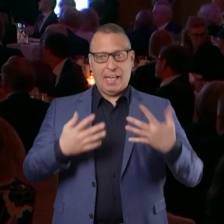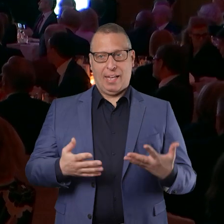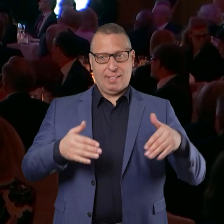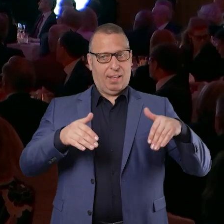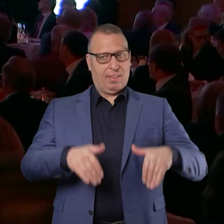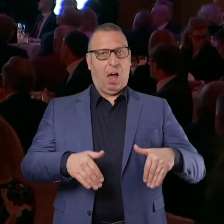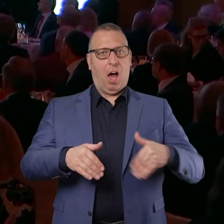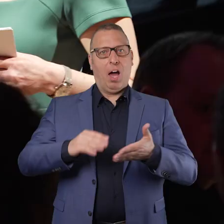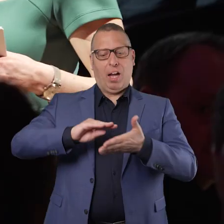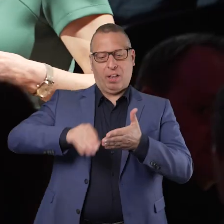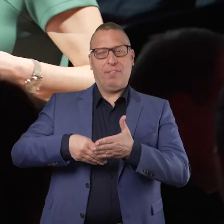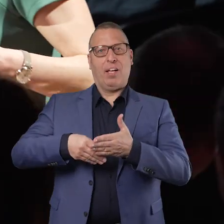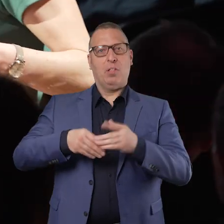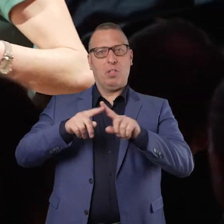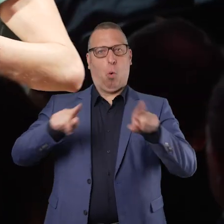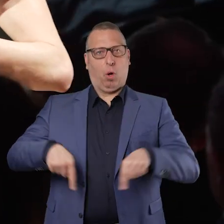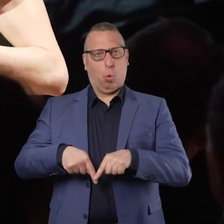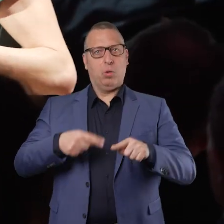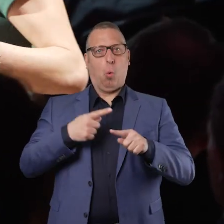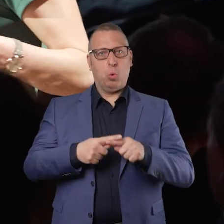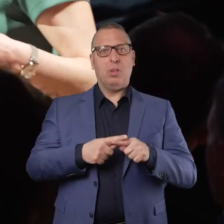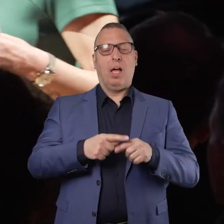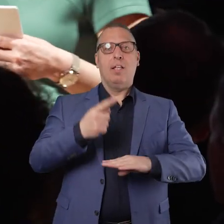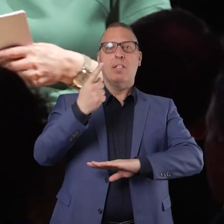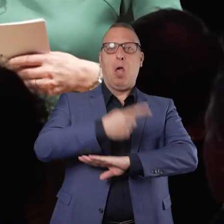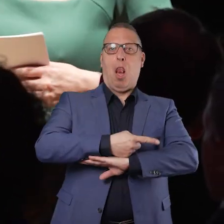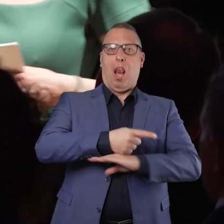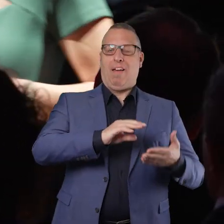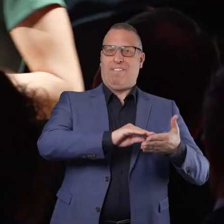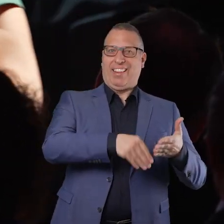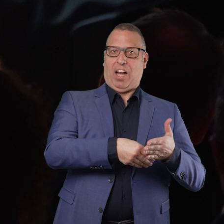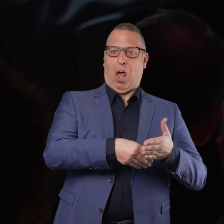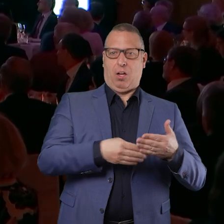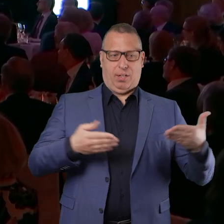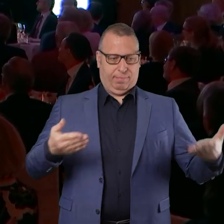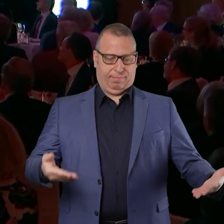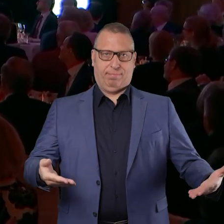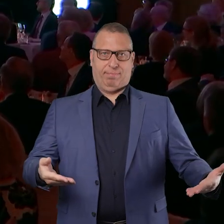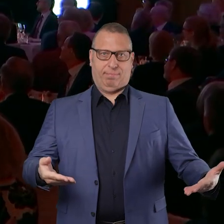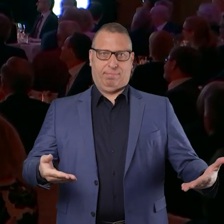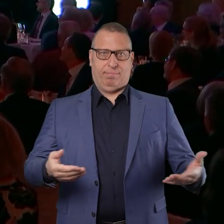Und da sind sie. Die Ratifikationsurkunde und der Zollvertrag.